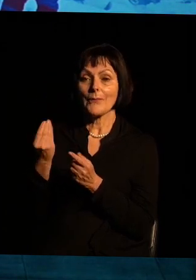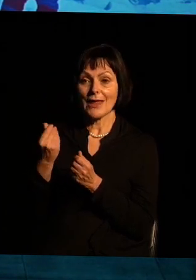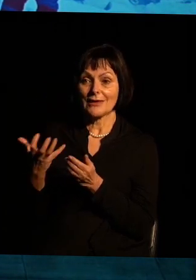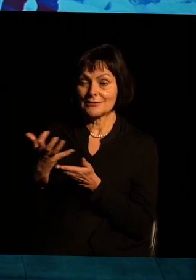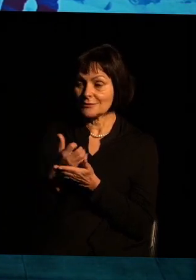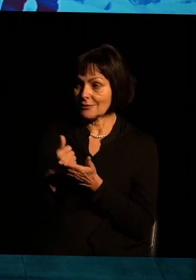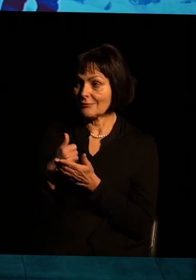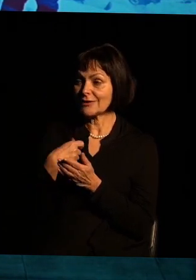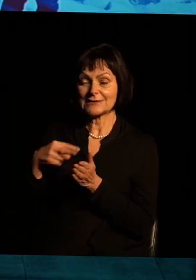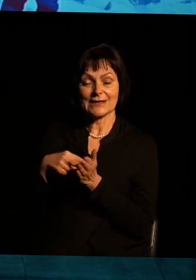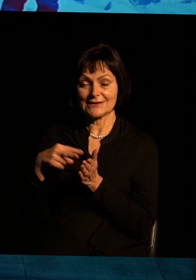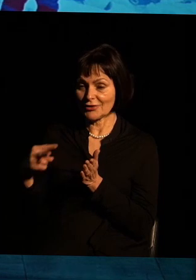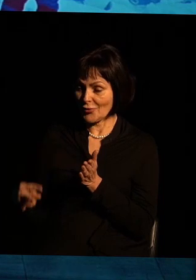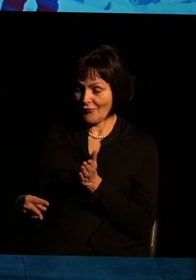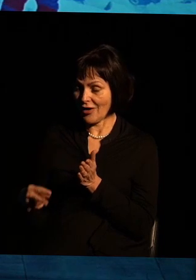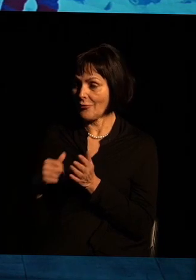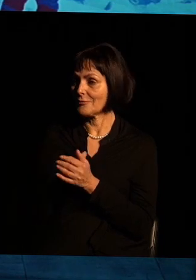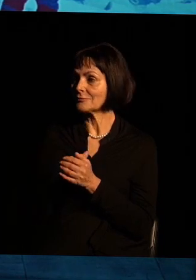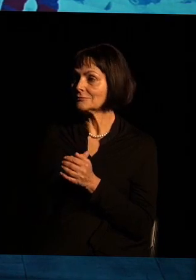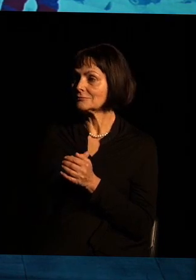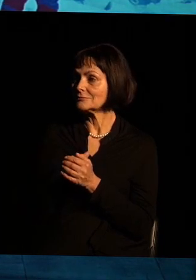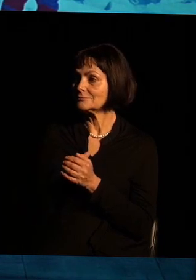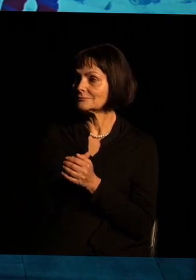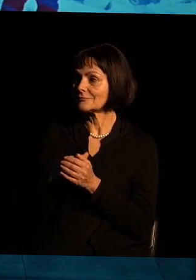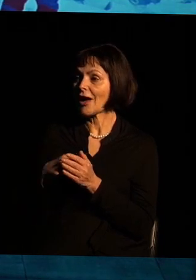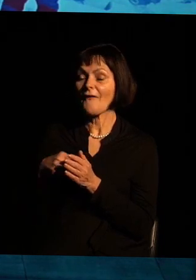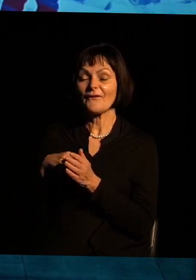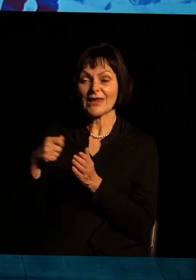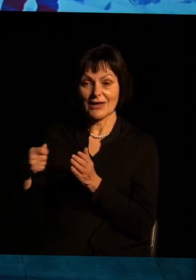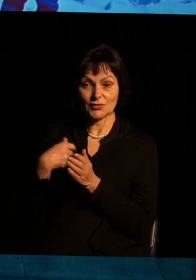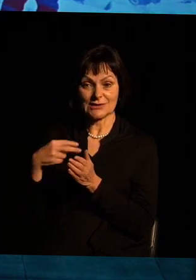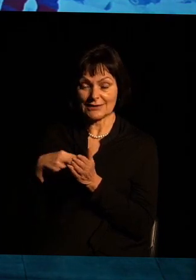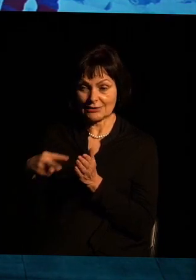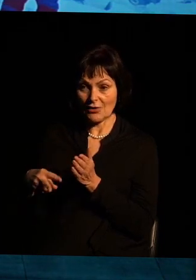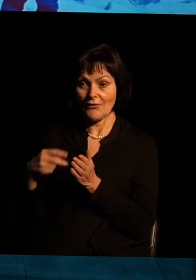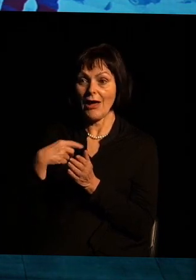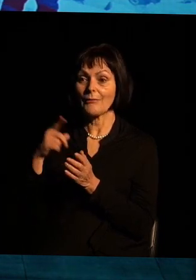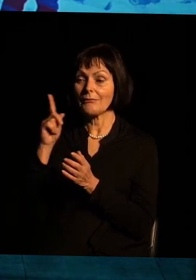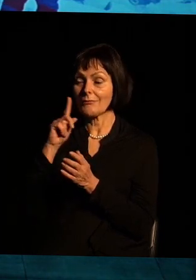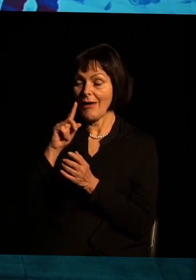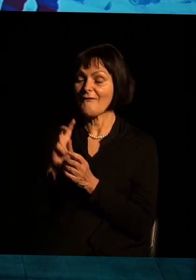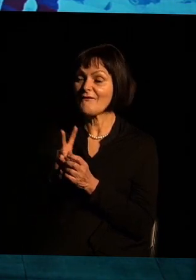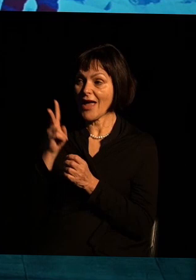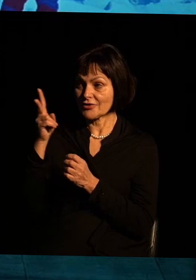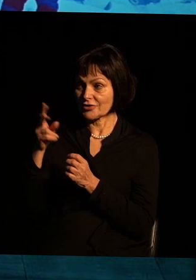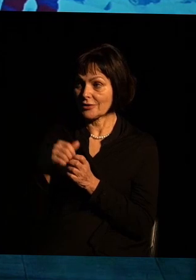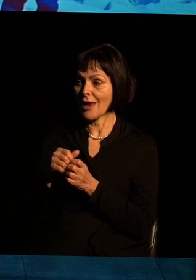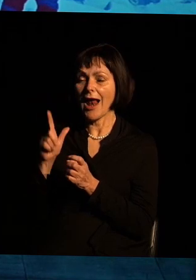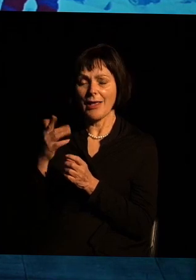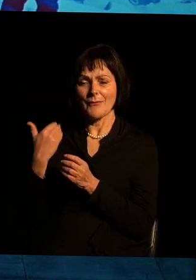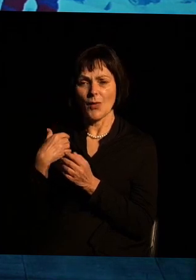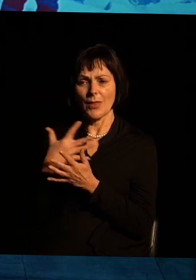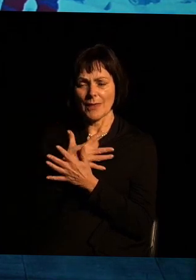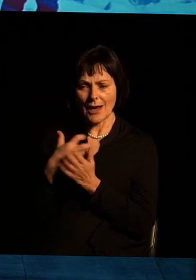więc zrezygnowałem. I z tego wyjazdu w ostatniej chwili chłopcy tam weszli, chociaż były też tragedie, że